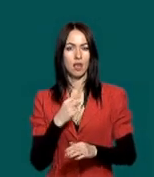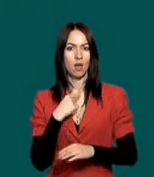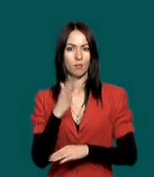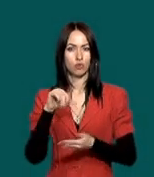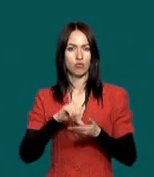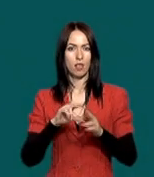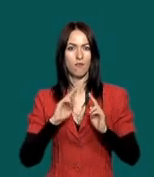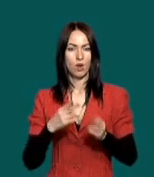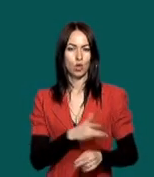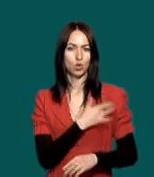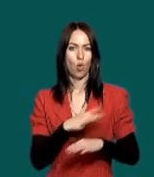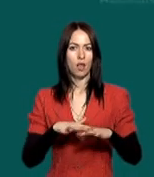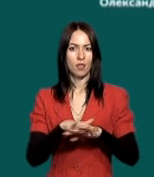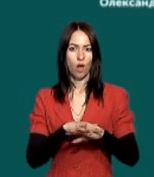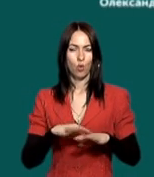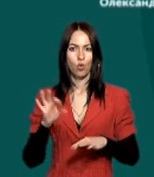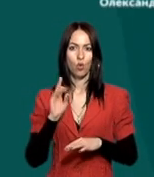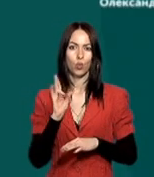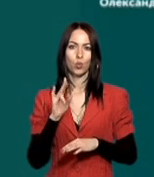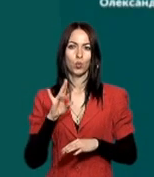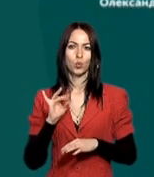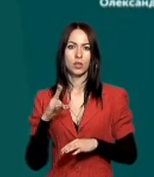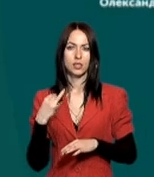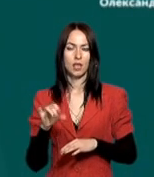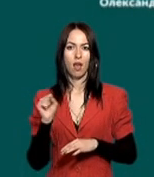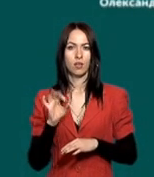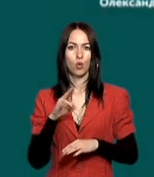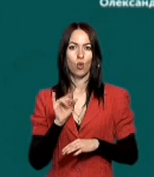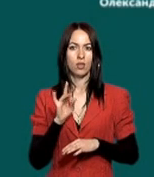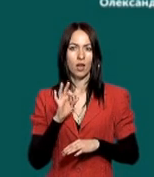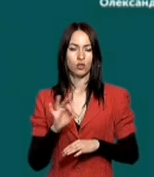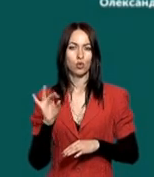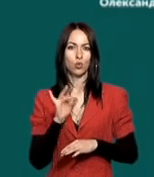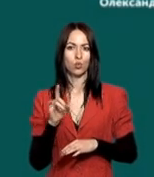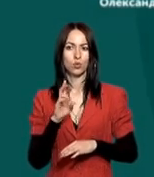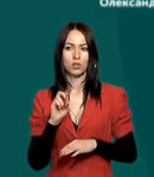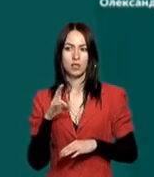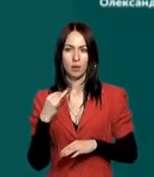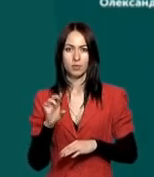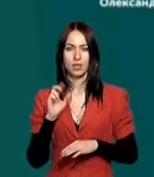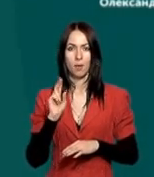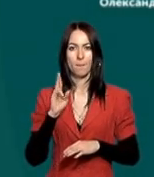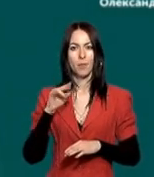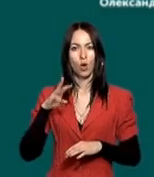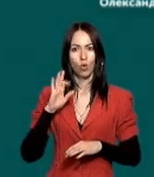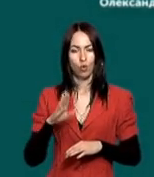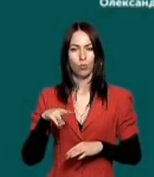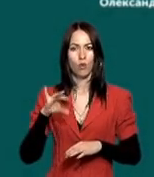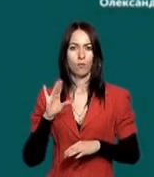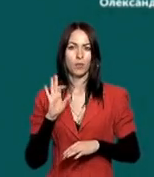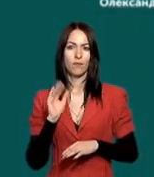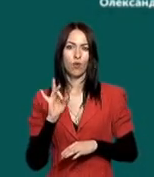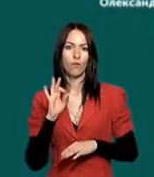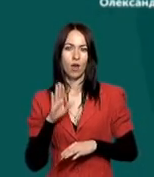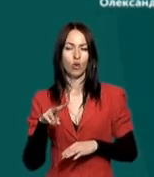члени фракції «Слуга народу» Олександр Куницький, Андрій Одарченко, Юріс Дебський, Олександр Бакумов, Євген Пивоваров, Дмитро